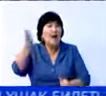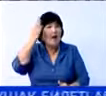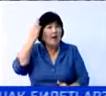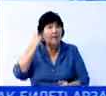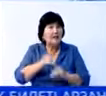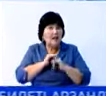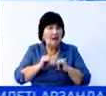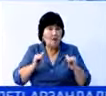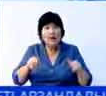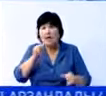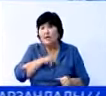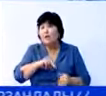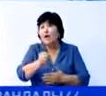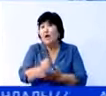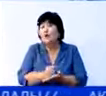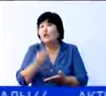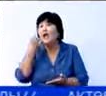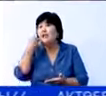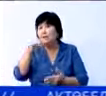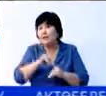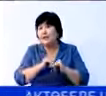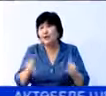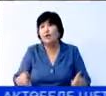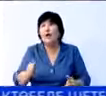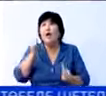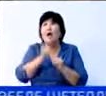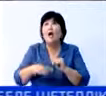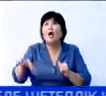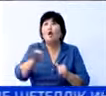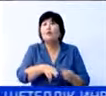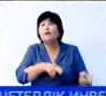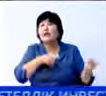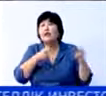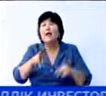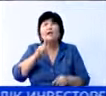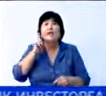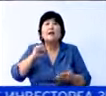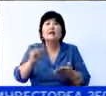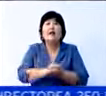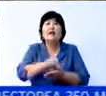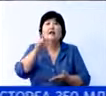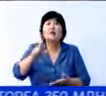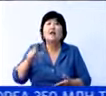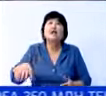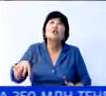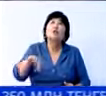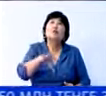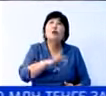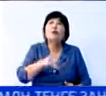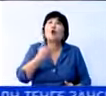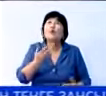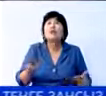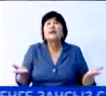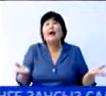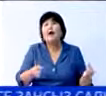қабілеттілікті дамыту, еңбек ресурсының сапасын арттыру. Әр облыстан келген жас архившілардың енді барлық оларда